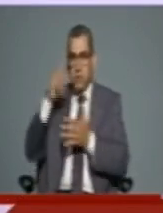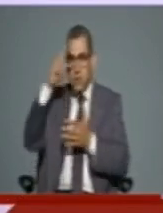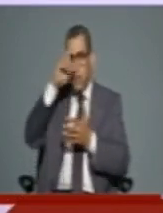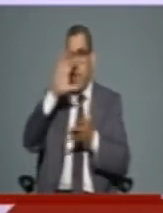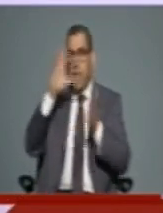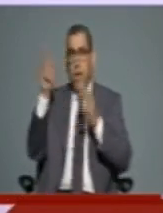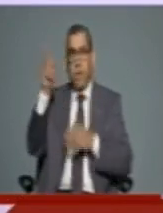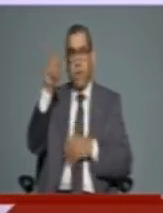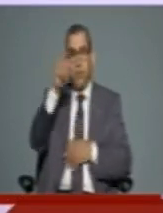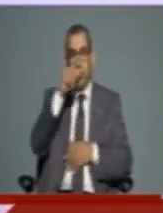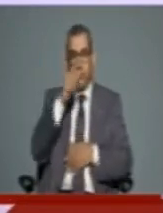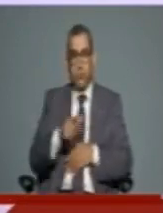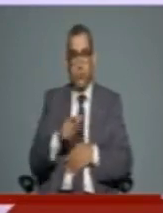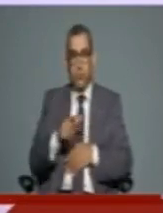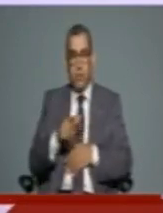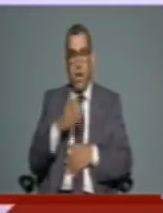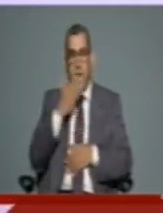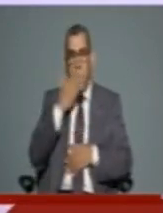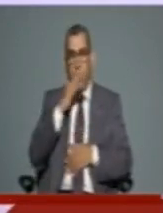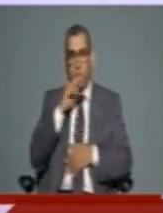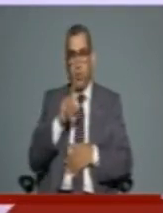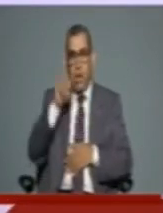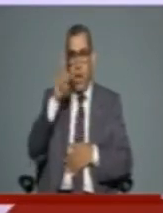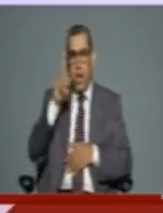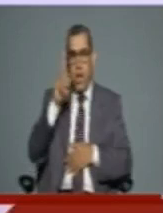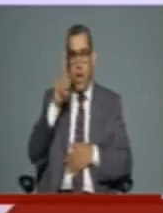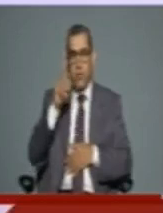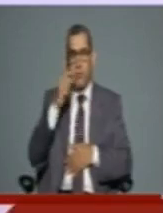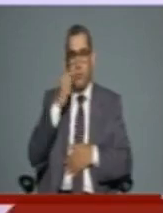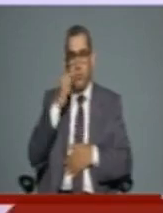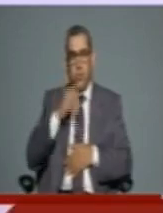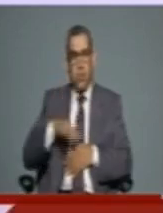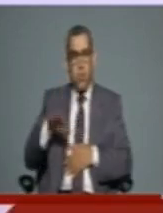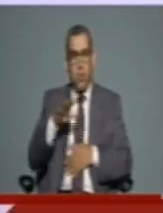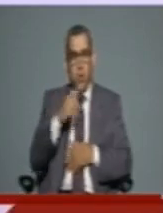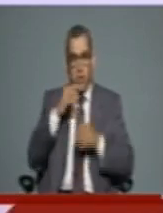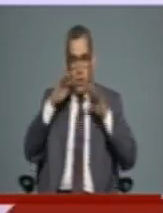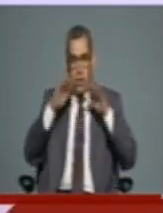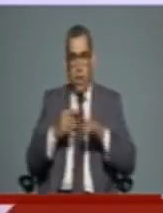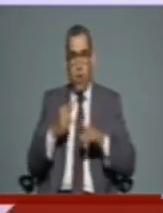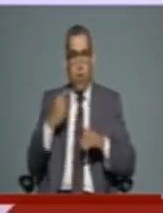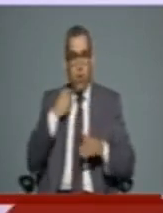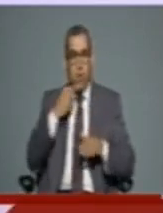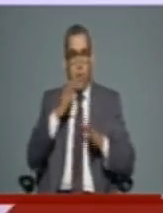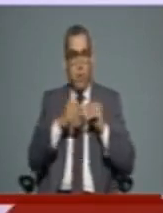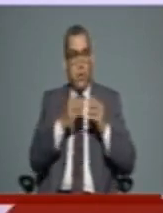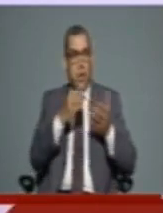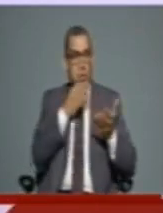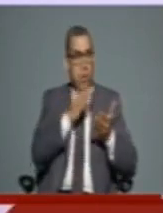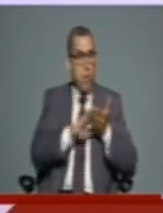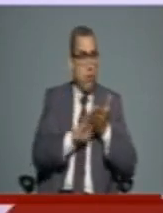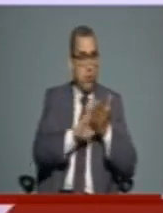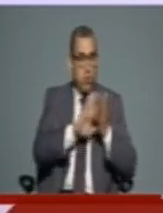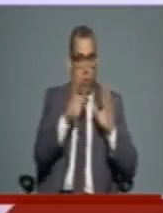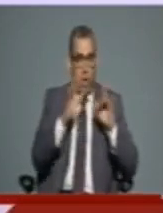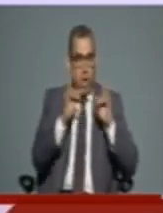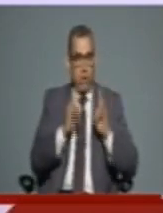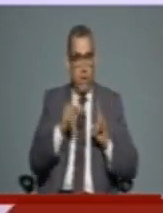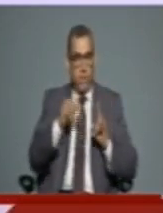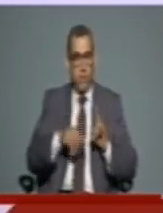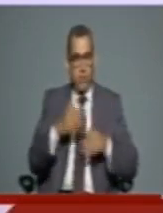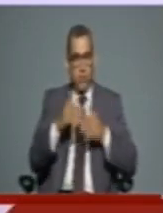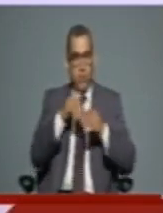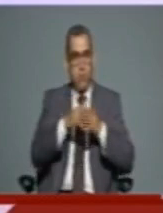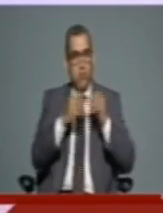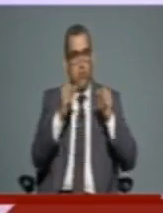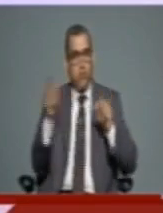حدثت، الحمد لله لم يكن هناك نقص في أي سلعة موجودة في مدى هذه